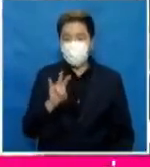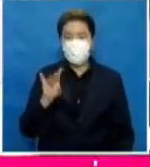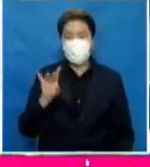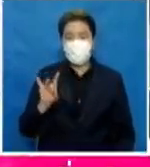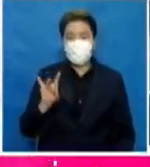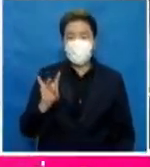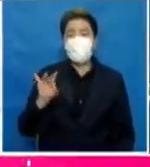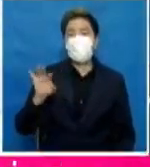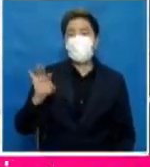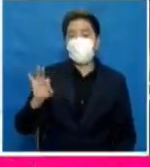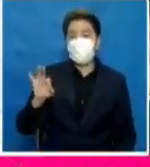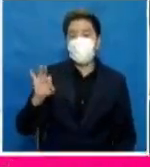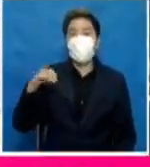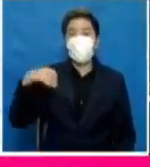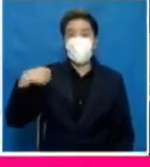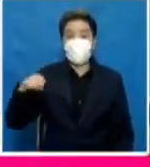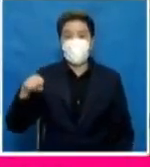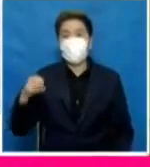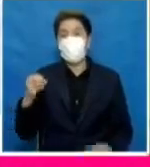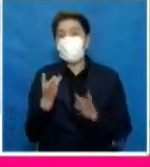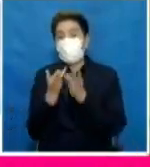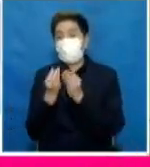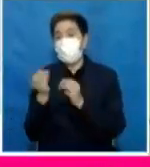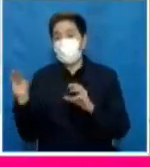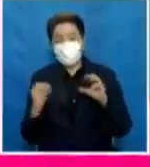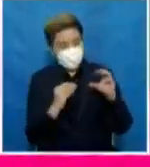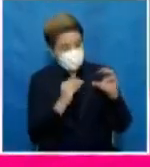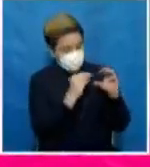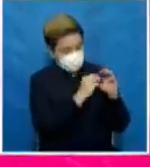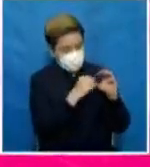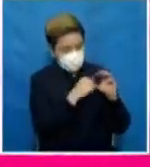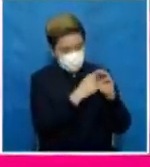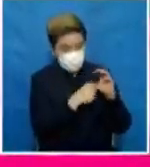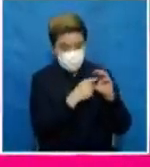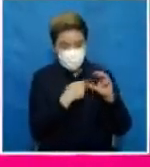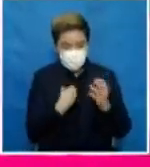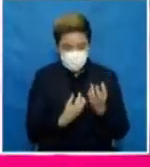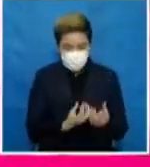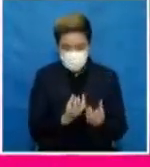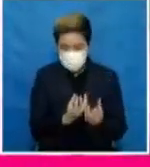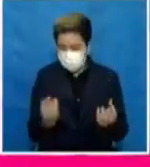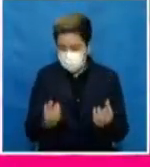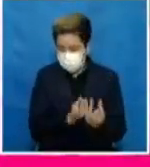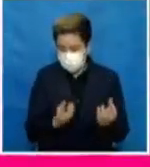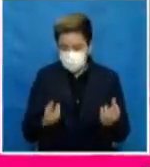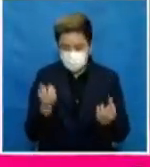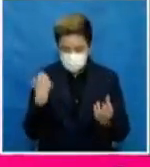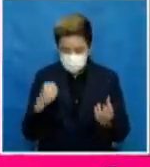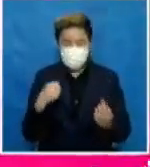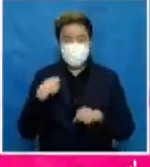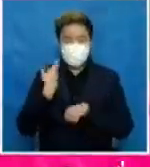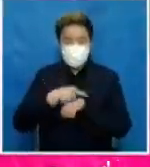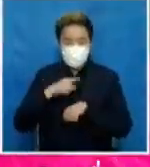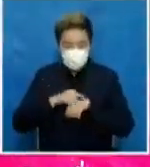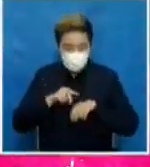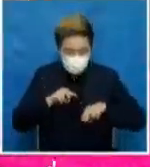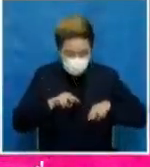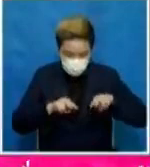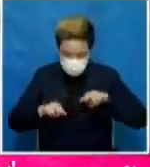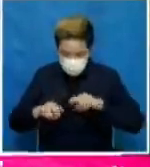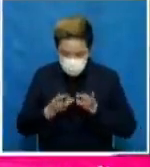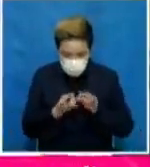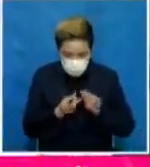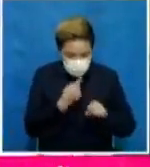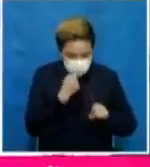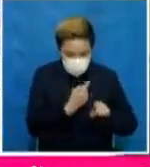7 8 9และ10จำนวน10ลูกให้ประธานกรรมการตรวจสอบว่ามีหมายเล